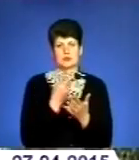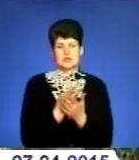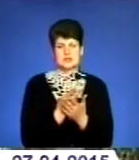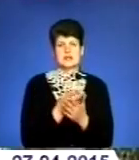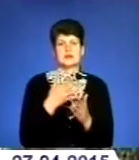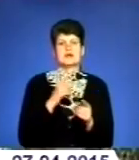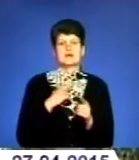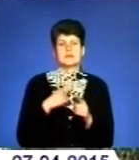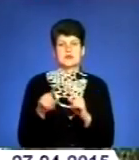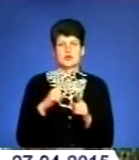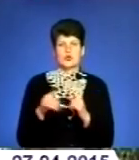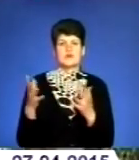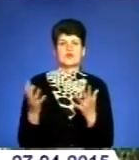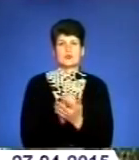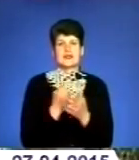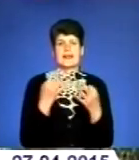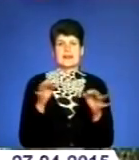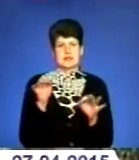прискори здобуття незалежності Україною